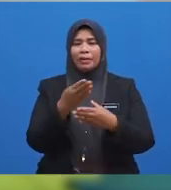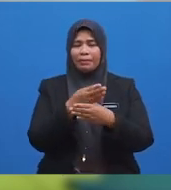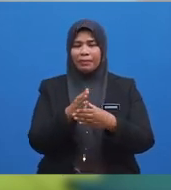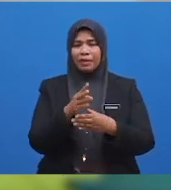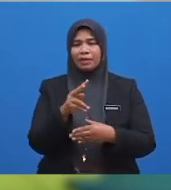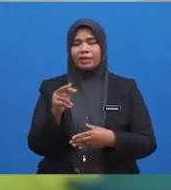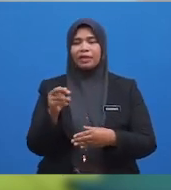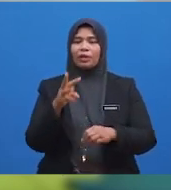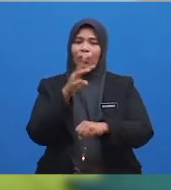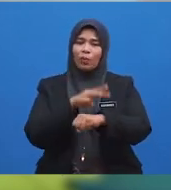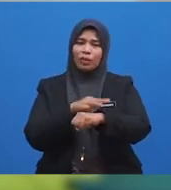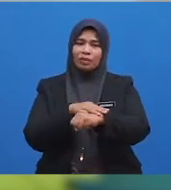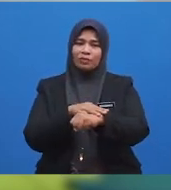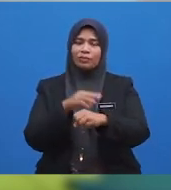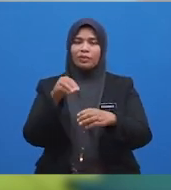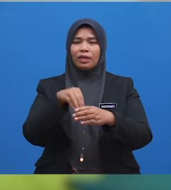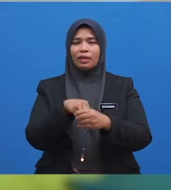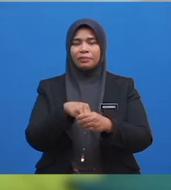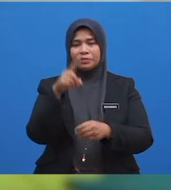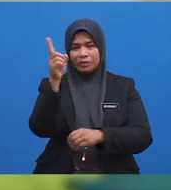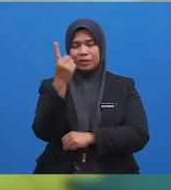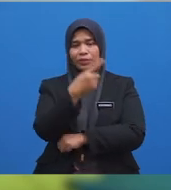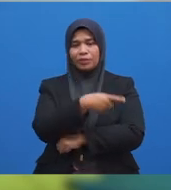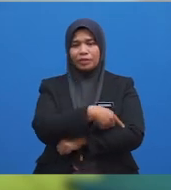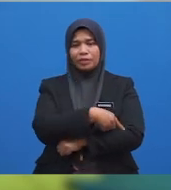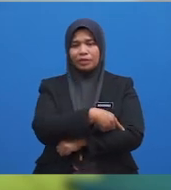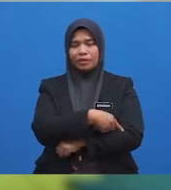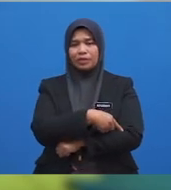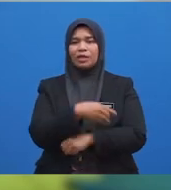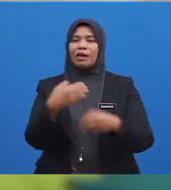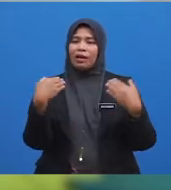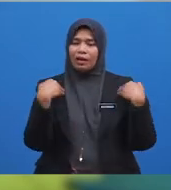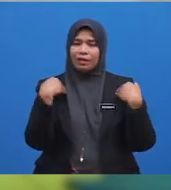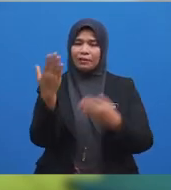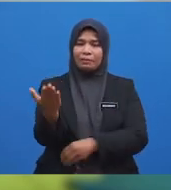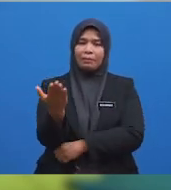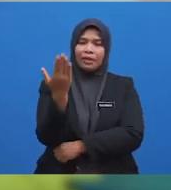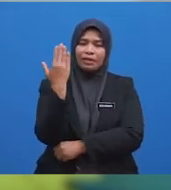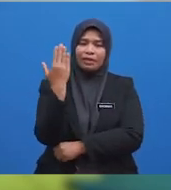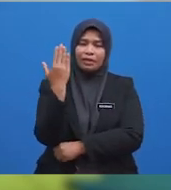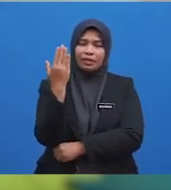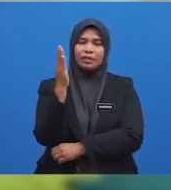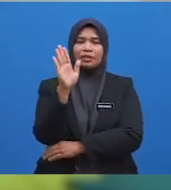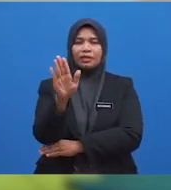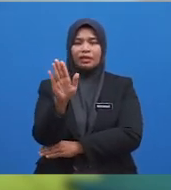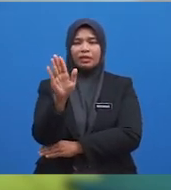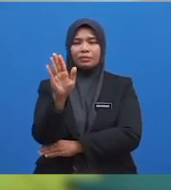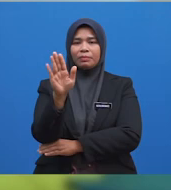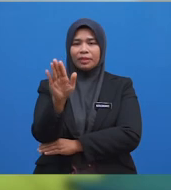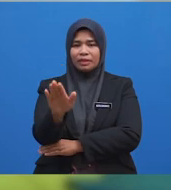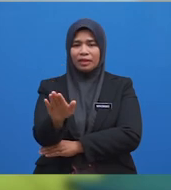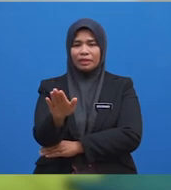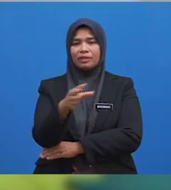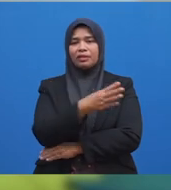pembahagian waktu dalam sehari ada pagi tengah hari